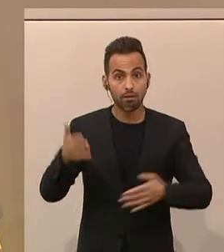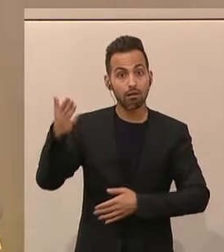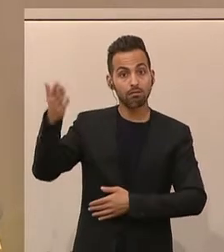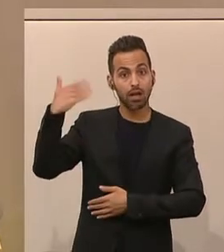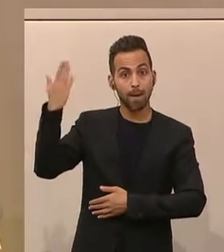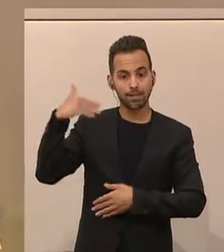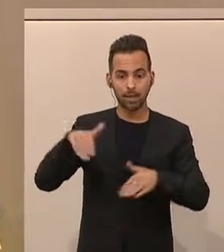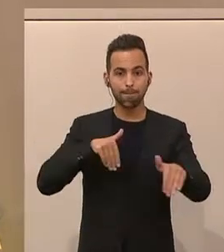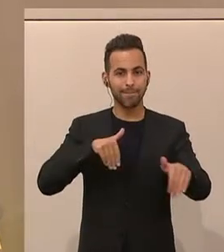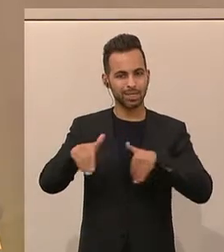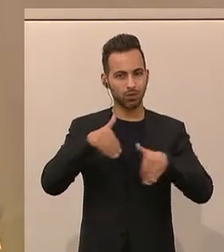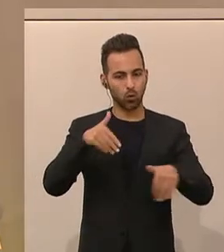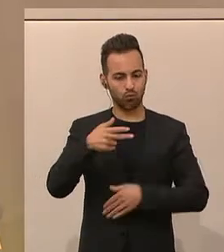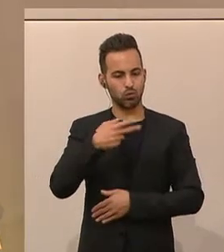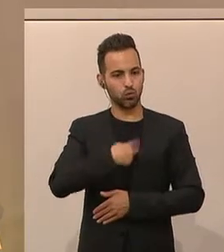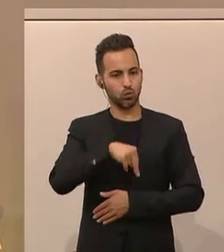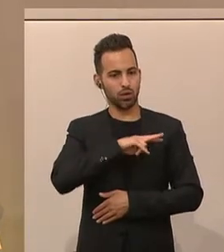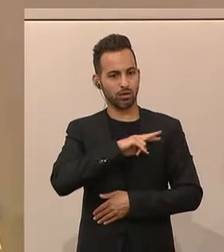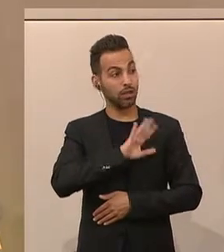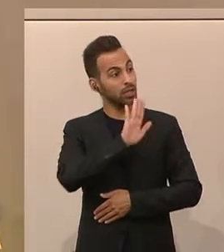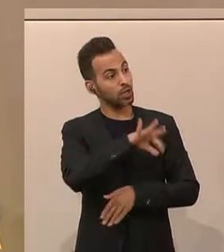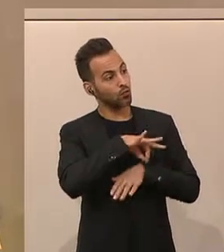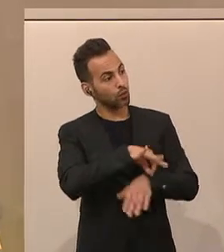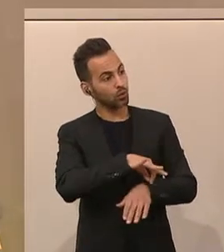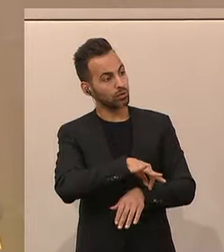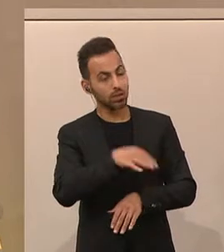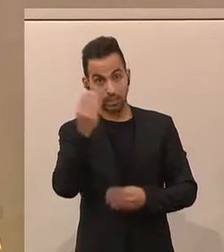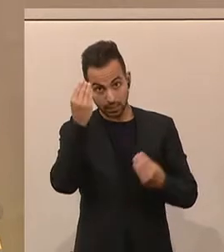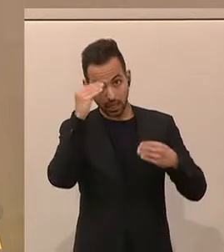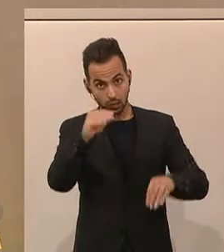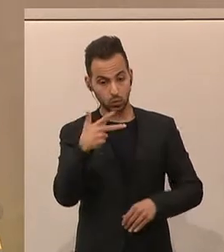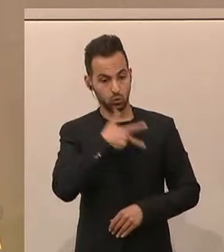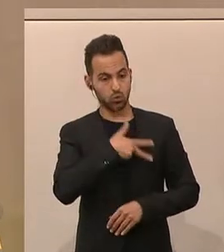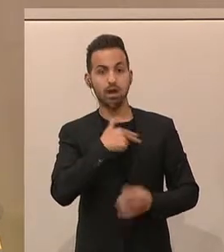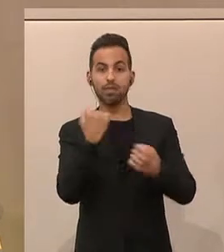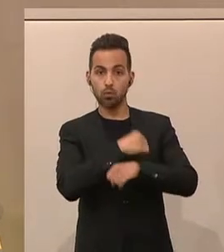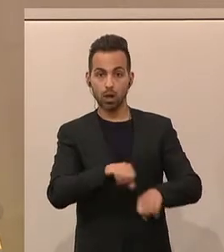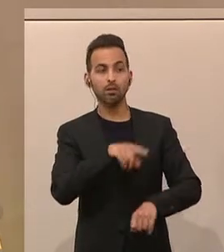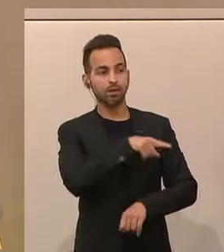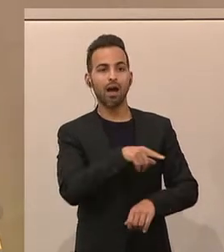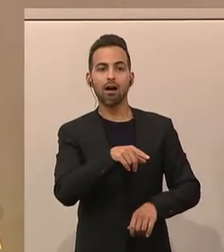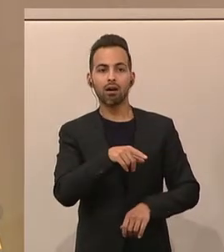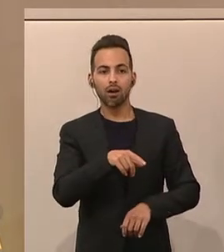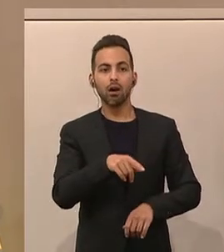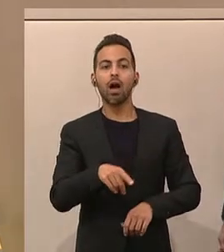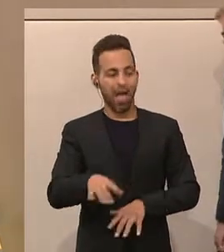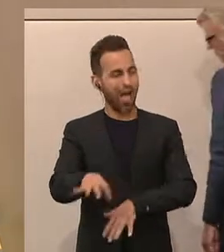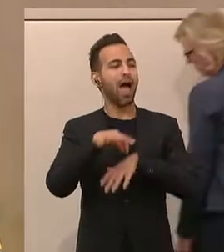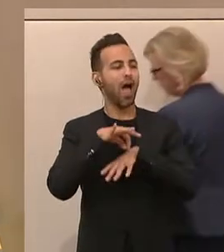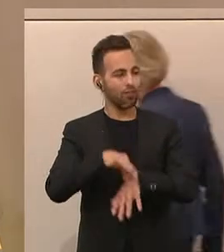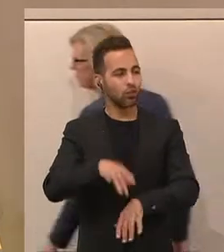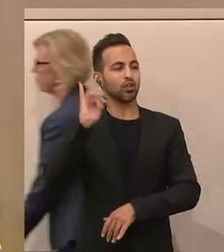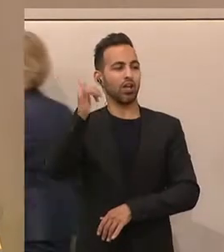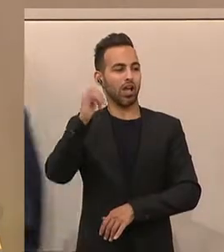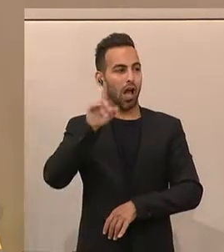Ministerium unter Ihrer Führung, sehr geehrte Sozialdemokratie, das Was zwar erfüllt, beim Wie aber noch sehr